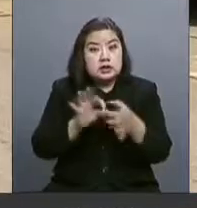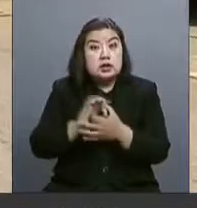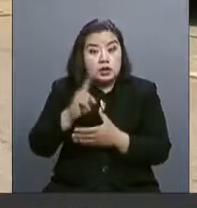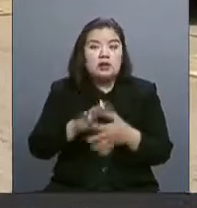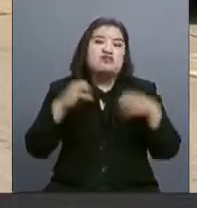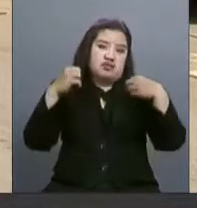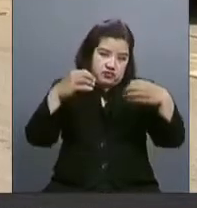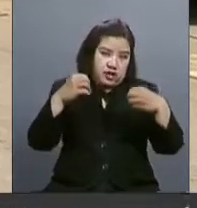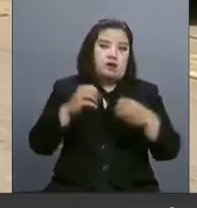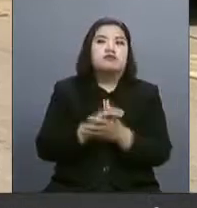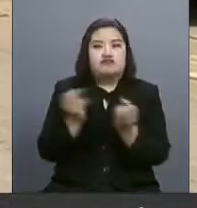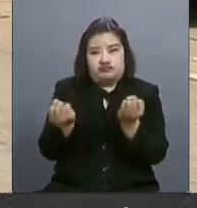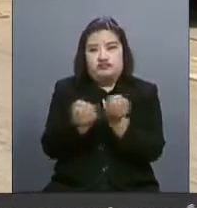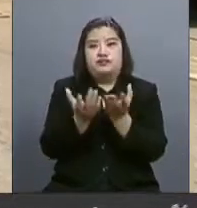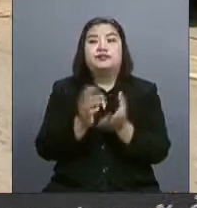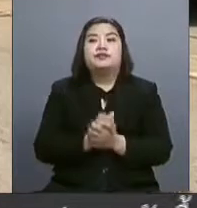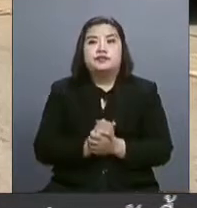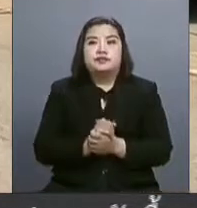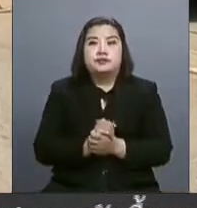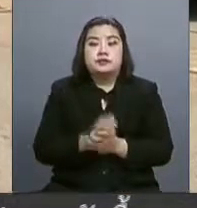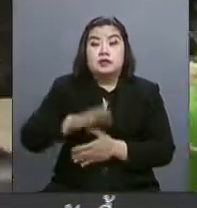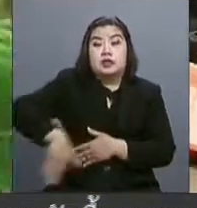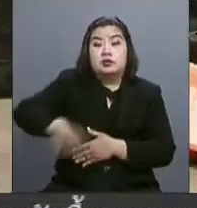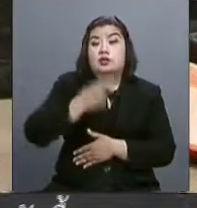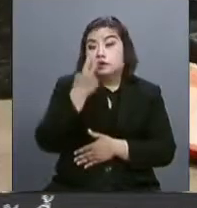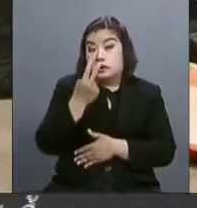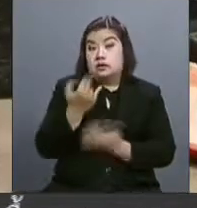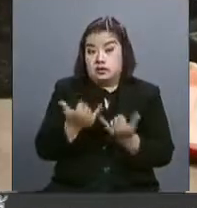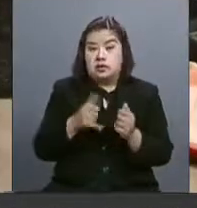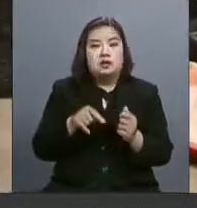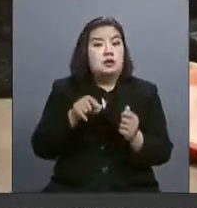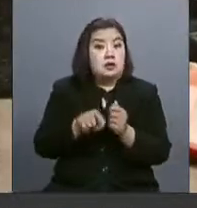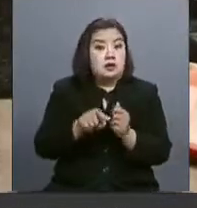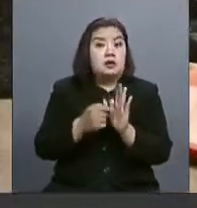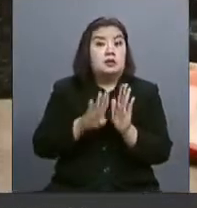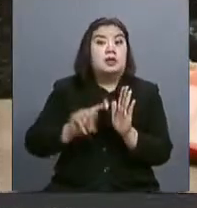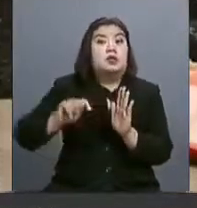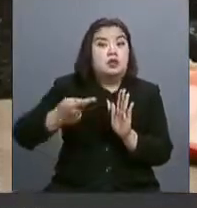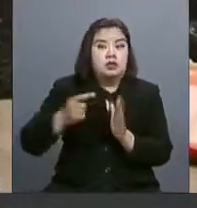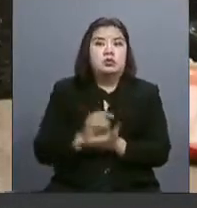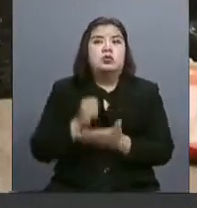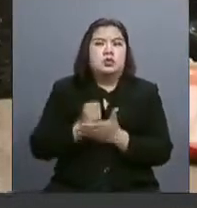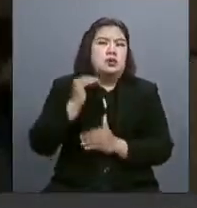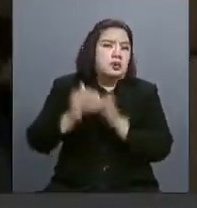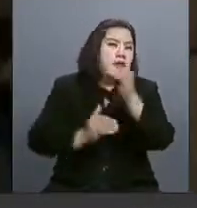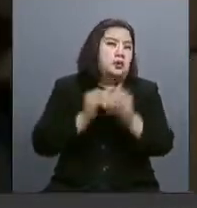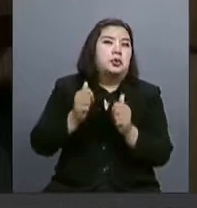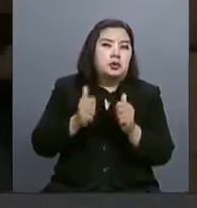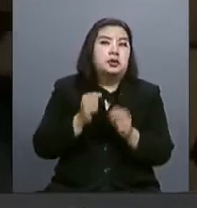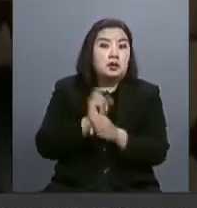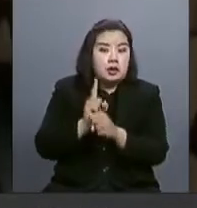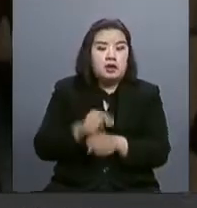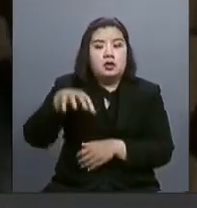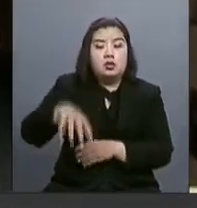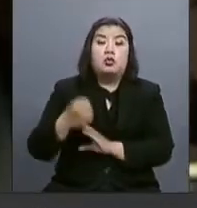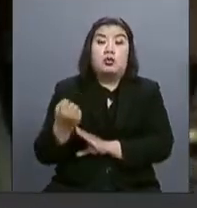าน บรรยากาศในพื้นที่อำเภอเบตงยังเอื้ออำนวยต่อการพัฒนาในด้านต่างๆมากยิ่งขึ้นหลังฝ่ายความมั่นค